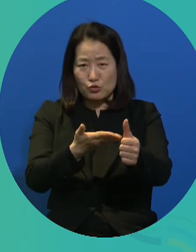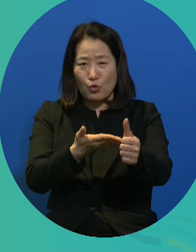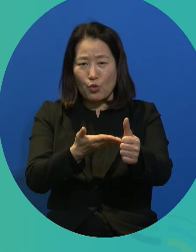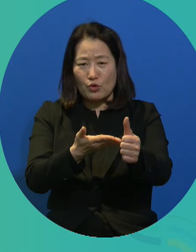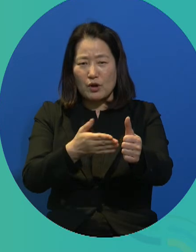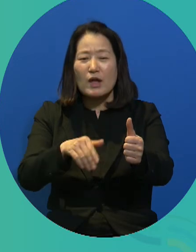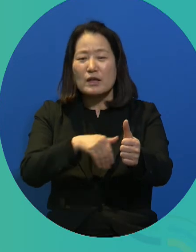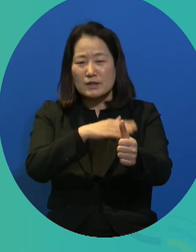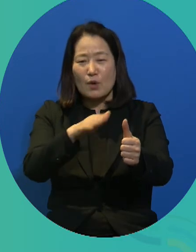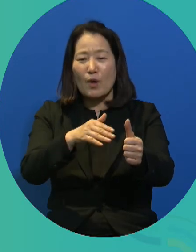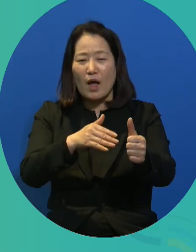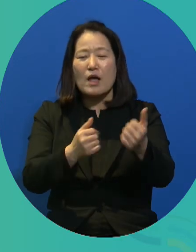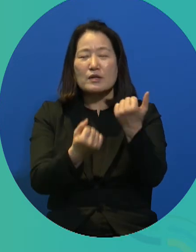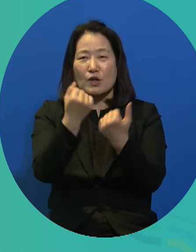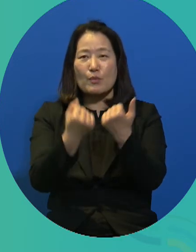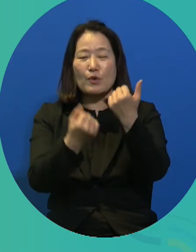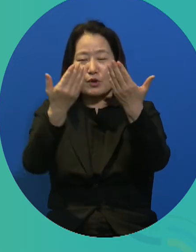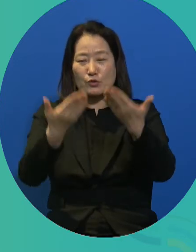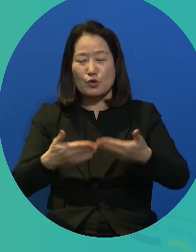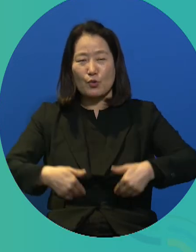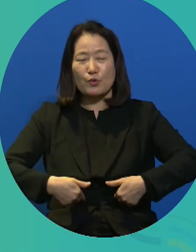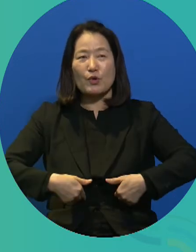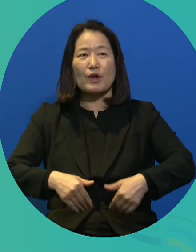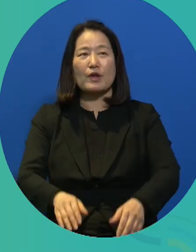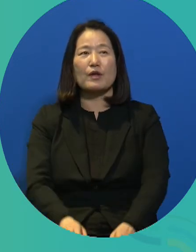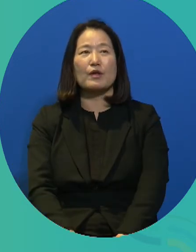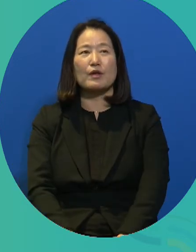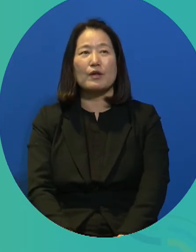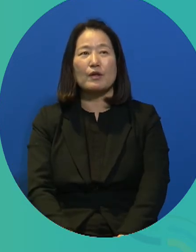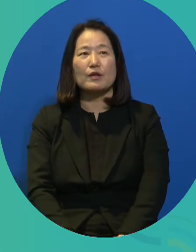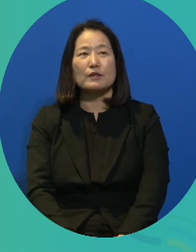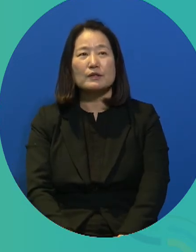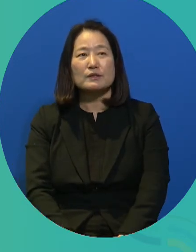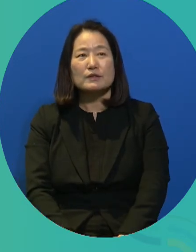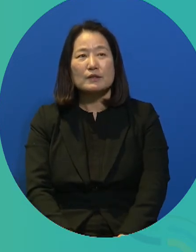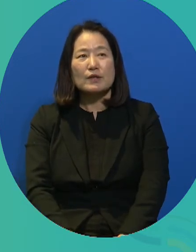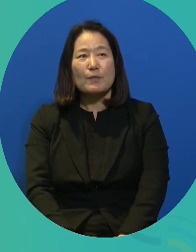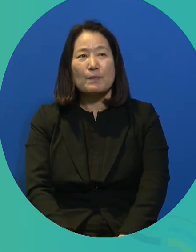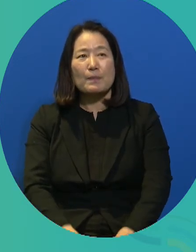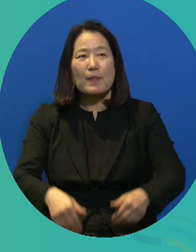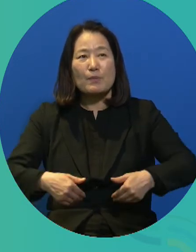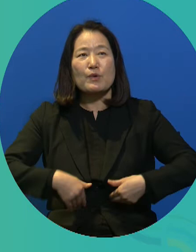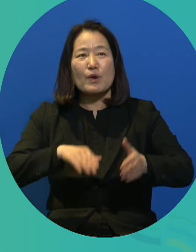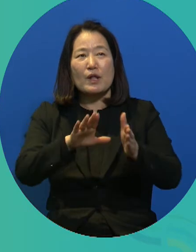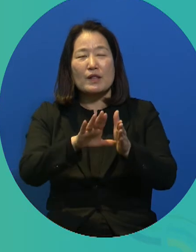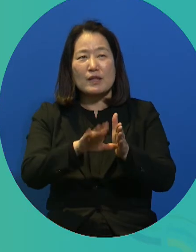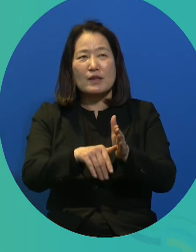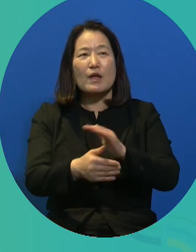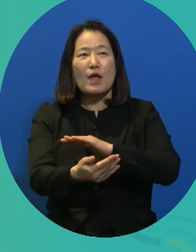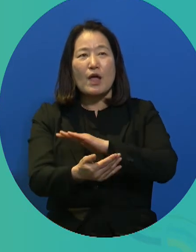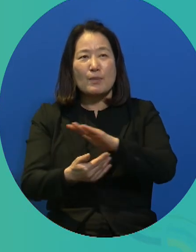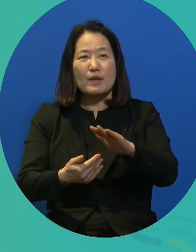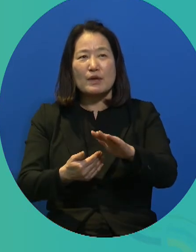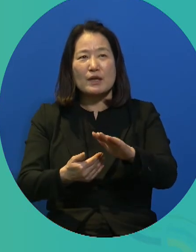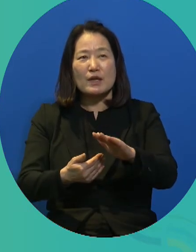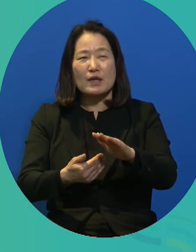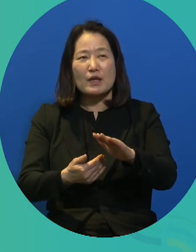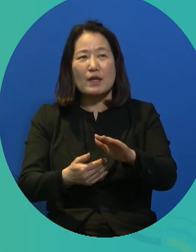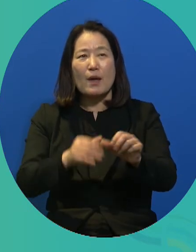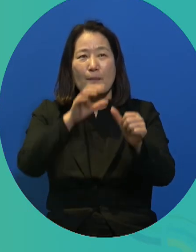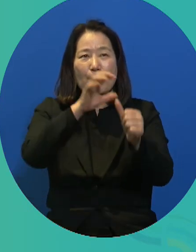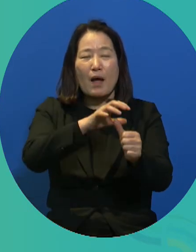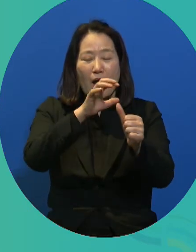필요합니다. 아까 필요시 가처분 조치 등을 위원회에서 할 수 있다고 보셨는데요. 이거 역시도 가처분